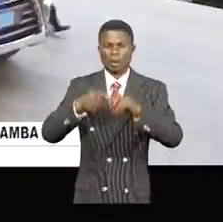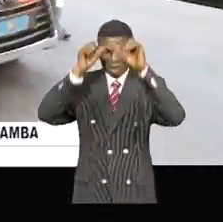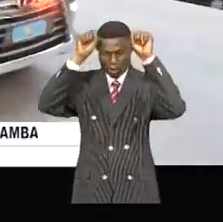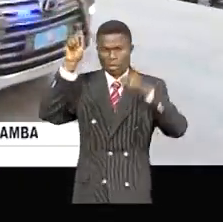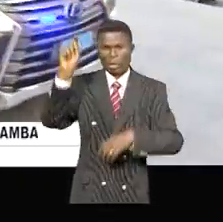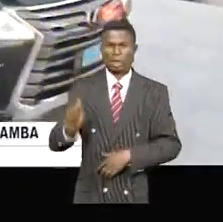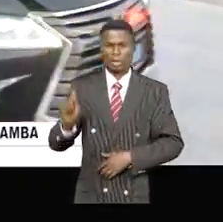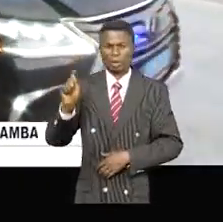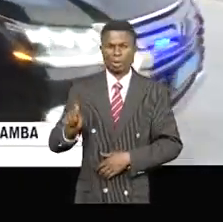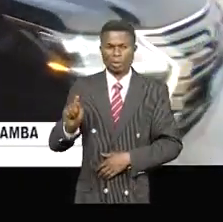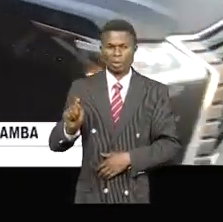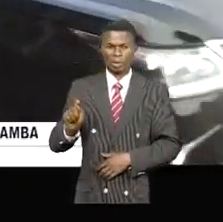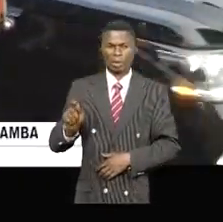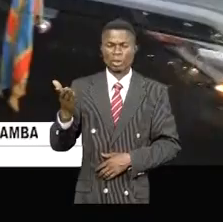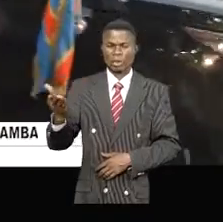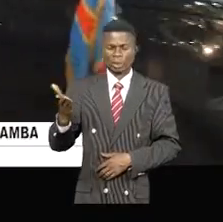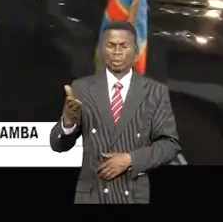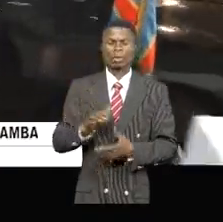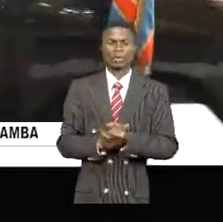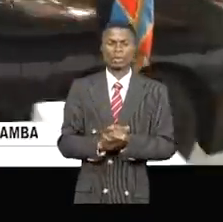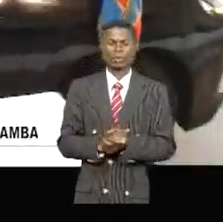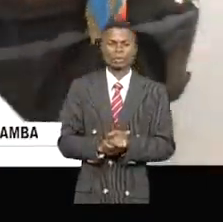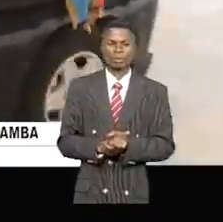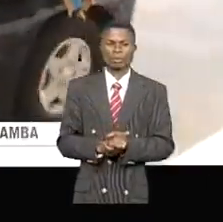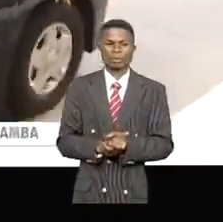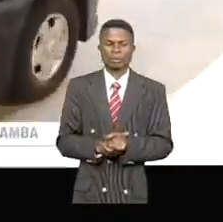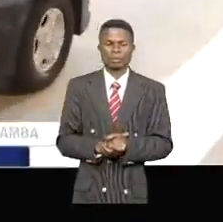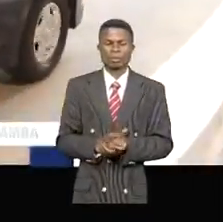Tanzanie, John Pombe Magufuli.